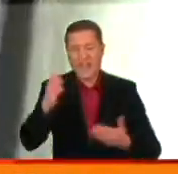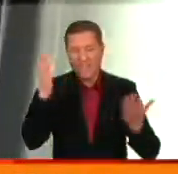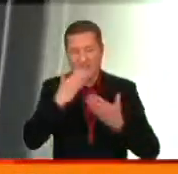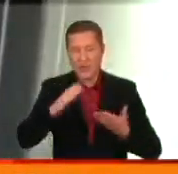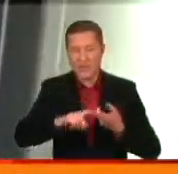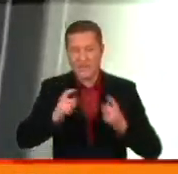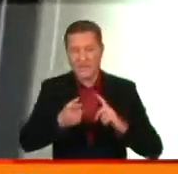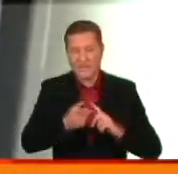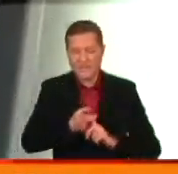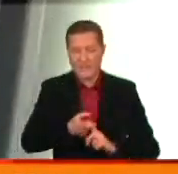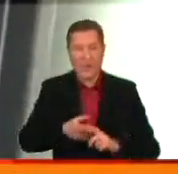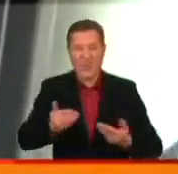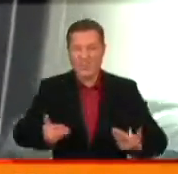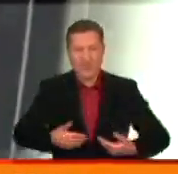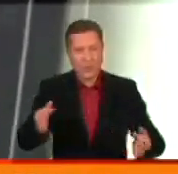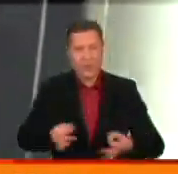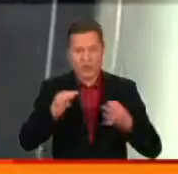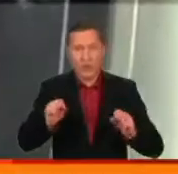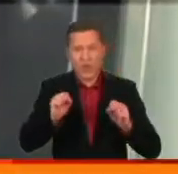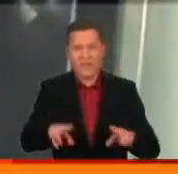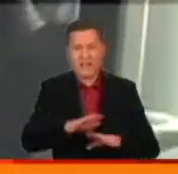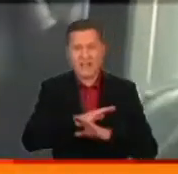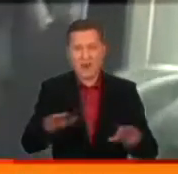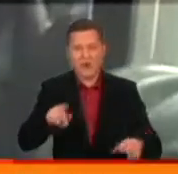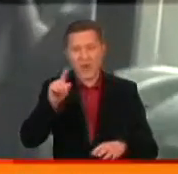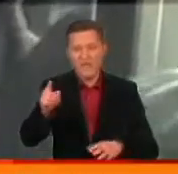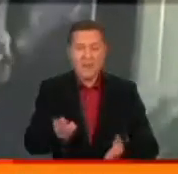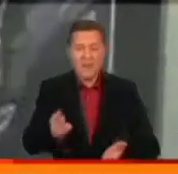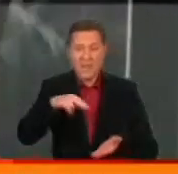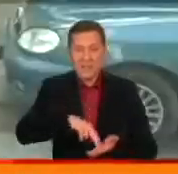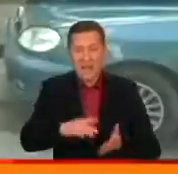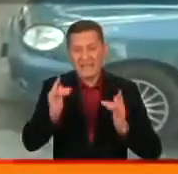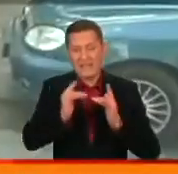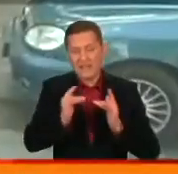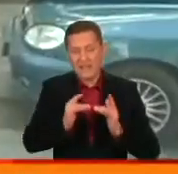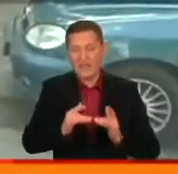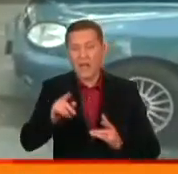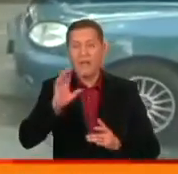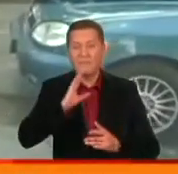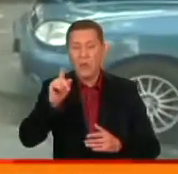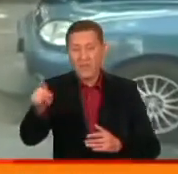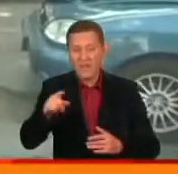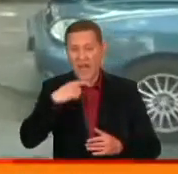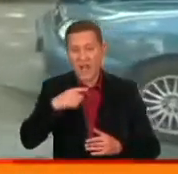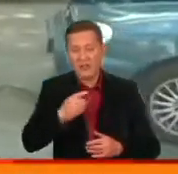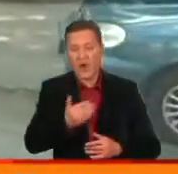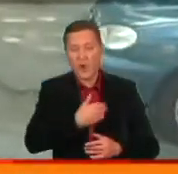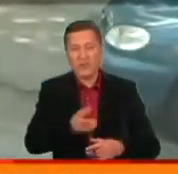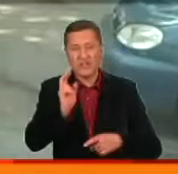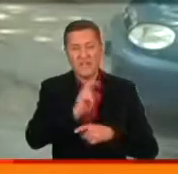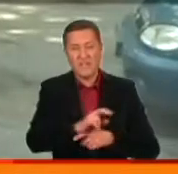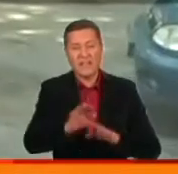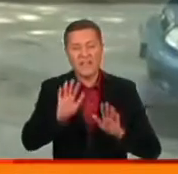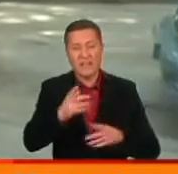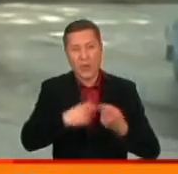переконує, що нібито життю бранця ніщо не загрожує. Він піднімається з ліжка. Уповноважена каже, що хоче його навідати, тільки но повернеться